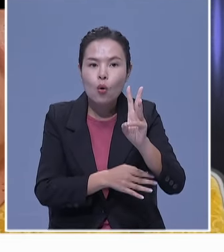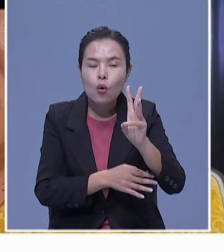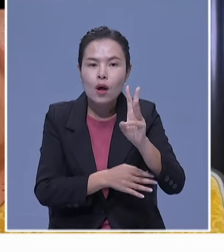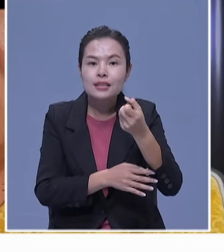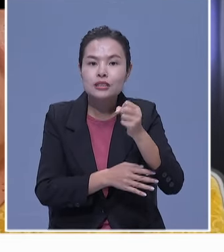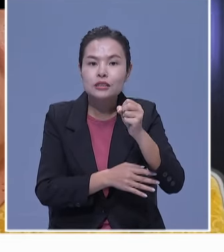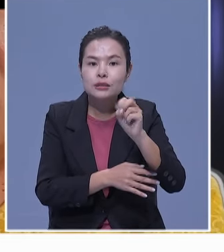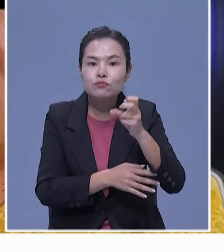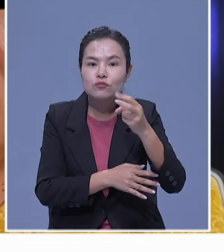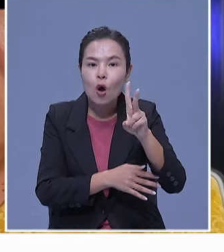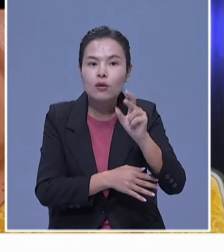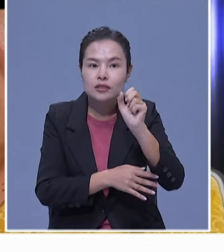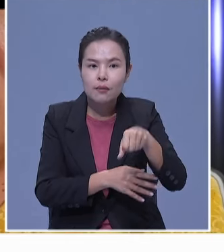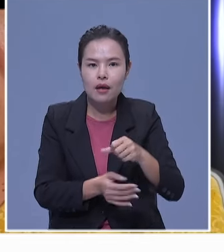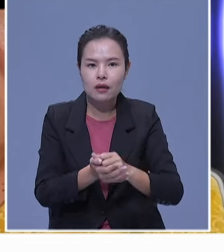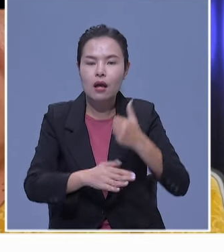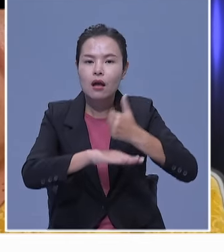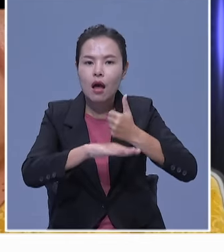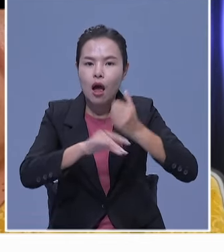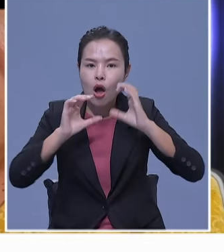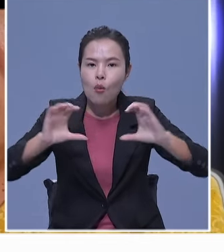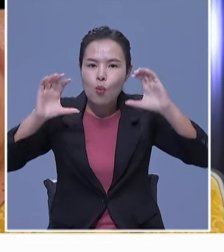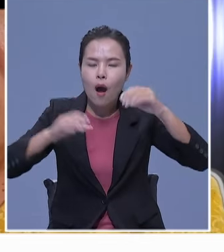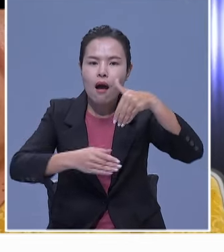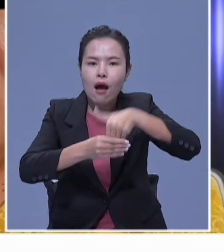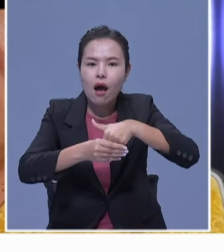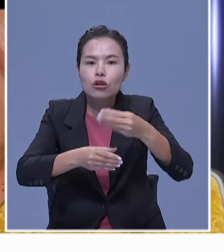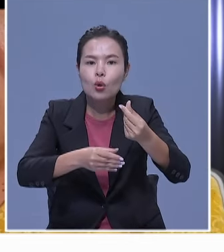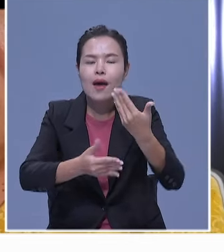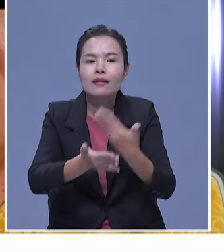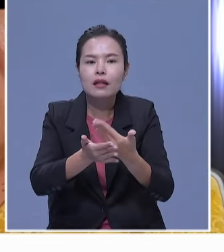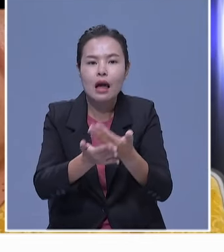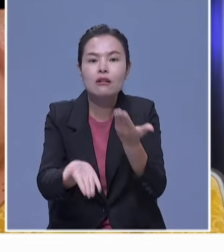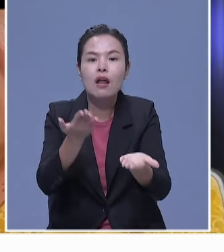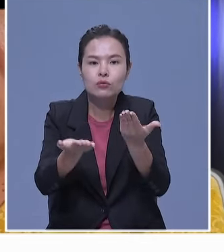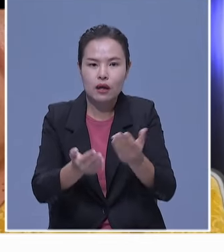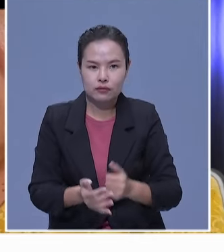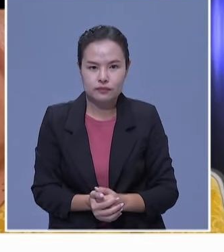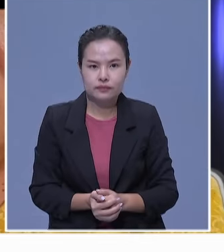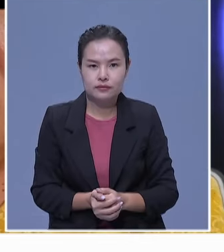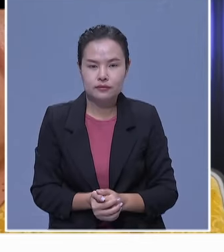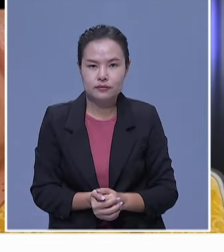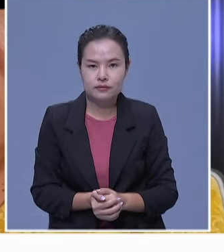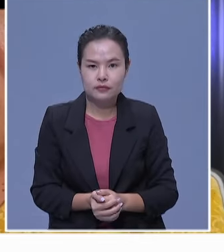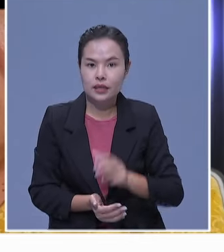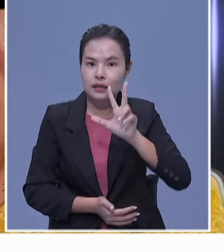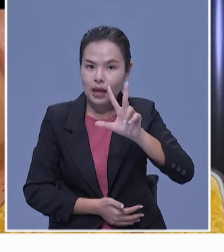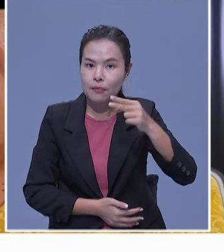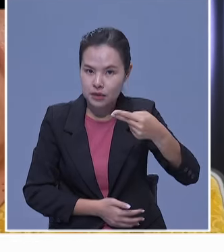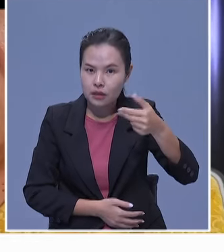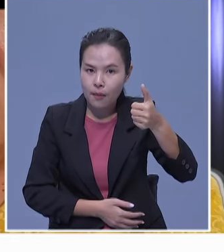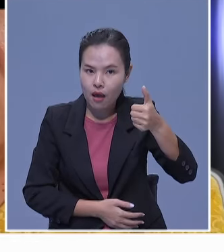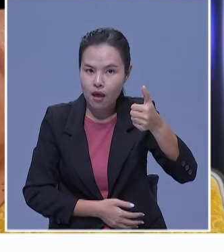ค่ะ ทีนี้เพราะว่าดูแลผู้ว่านิดนึงเท่าไหร่ดูแลเท่าไหร่ยังไงแล้วน้ำใจเราเอาแล้วแต่เรา ก็สัก30,000ได้